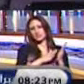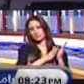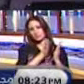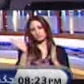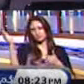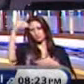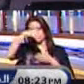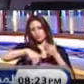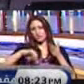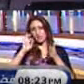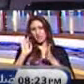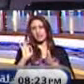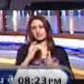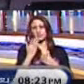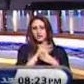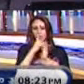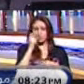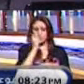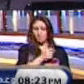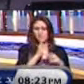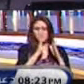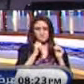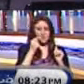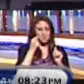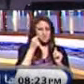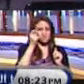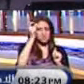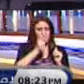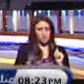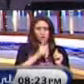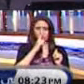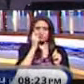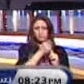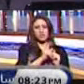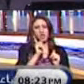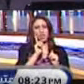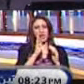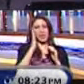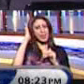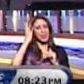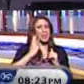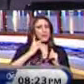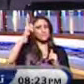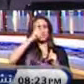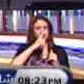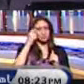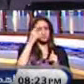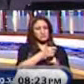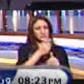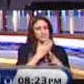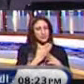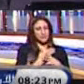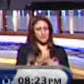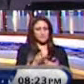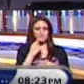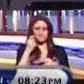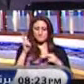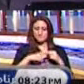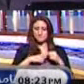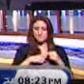كإعلام على الاقل ان يهان مصري خارج مصر او داخل مصر، لكن ما حدث مع المصريين شيء لن